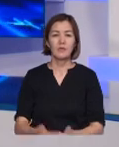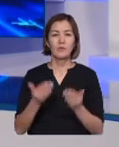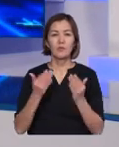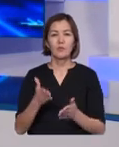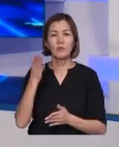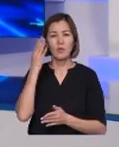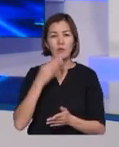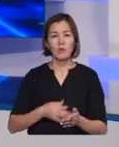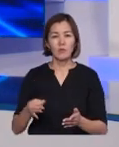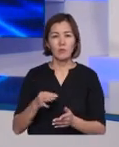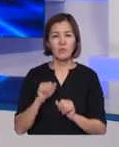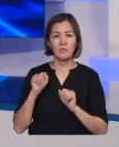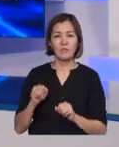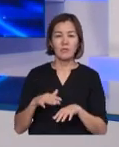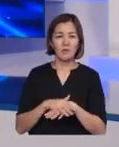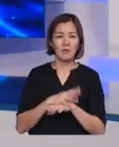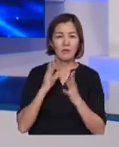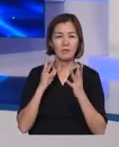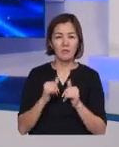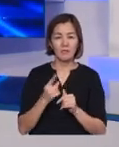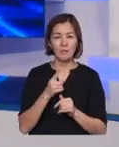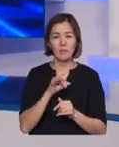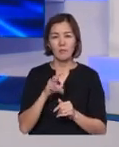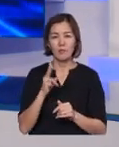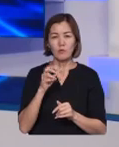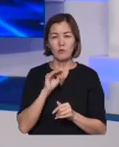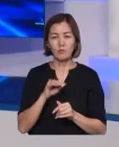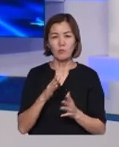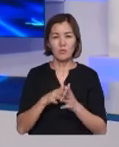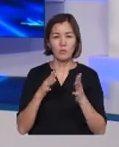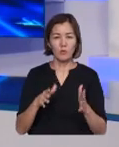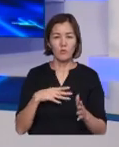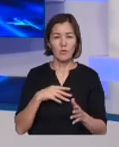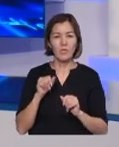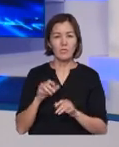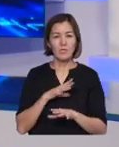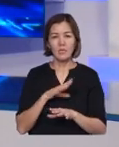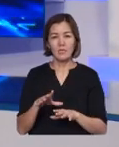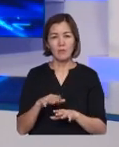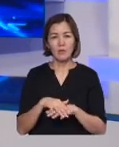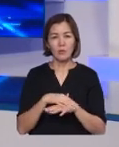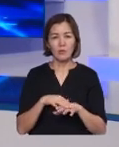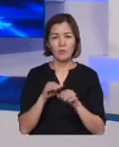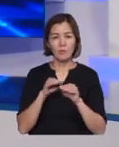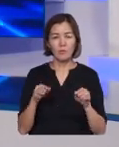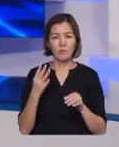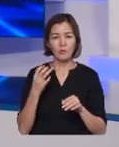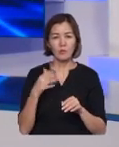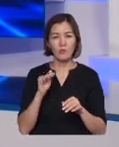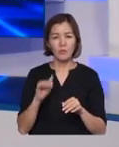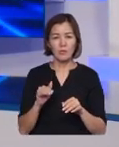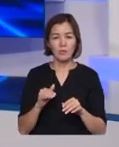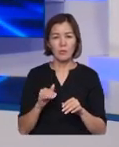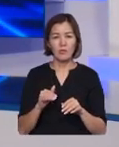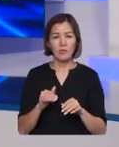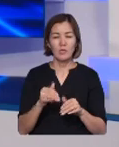Бүгінде Алматы облысында сақтандырылған халық саны 1 миллион 200 мыңнан асады. Ал сақтандырылмаған тұрғындар көрсеткіші шамамен 350